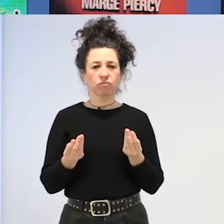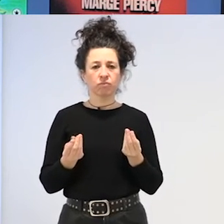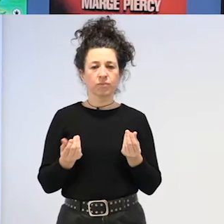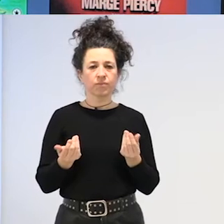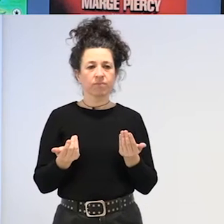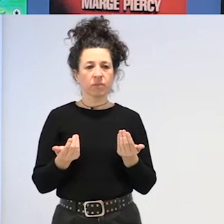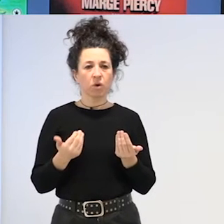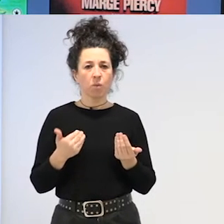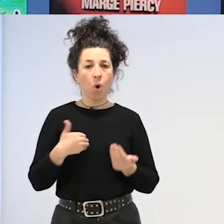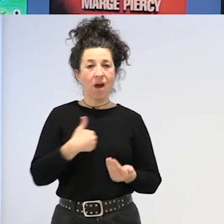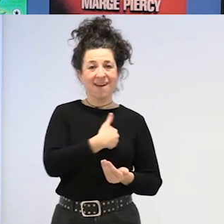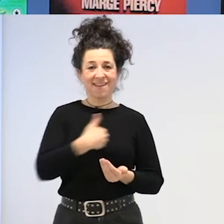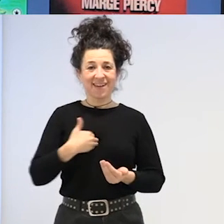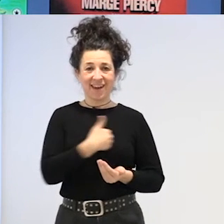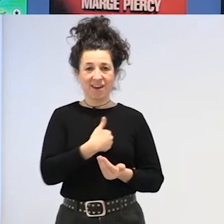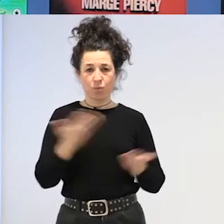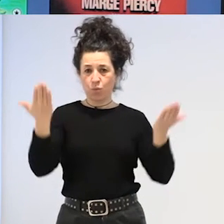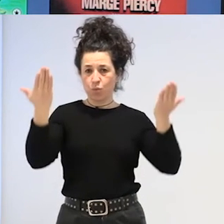ez dago generorik.